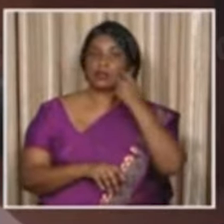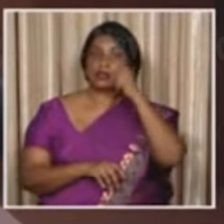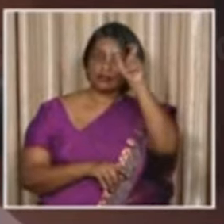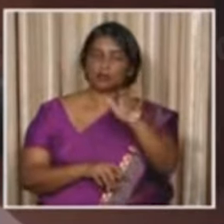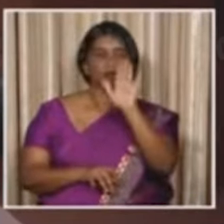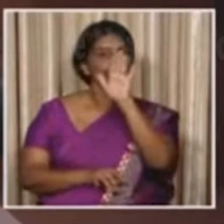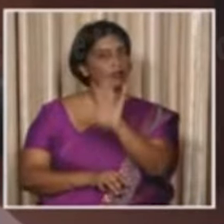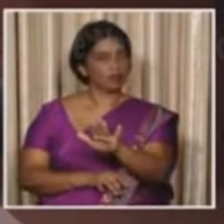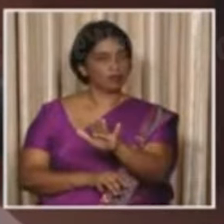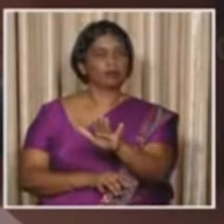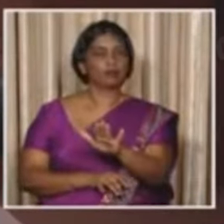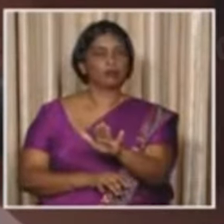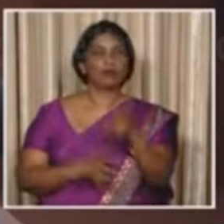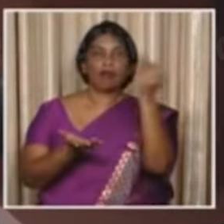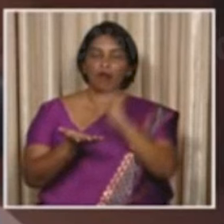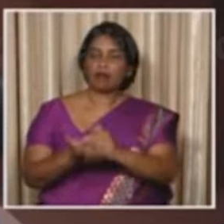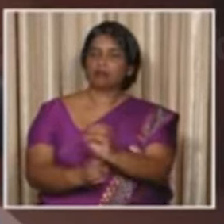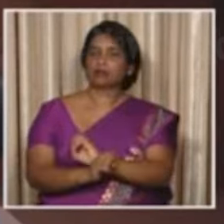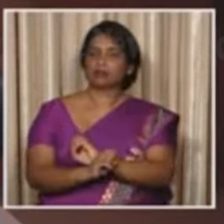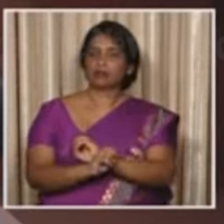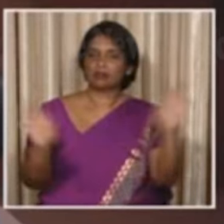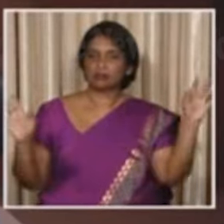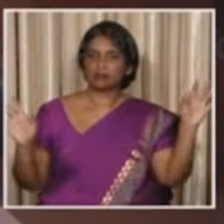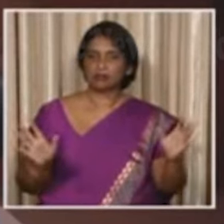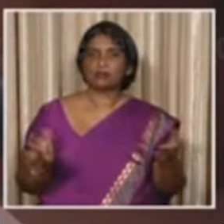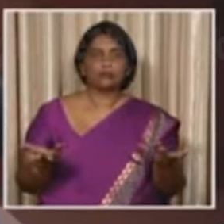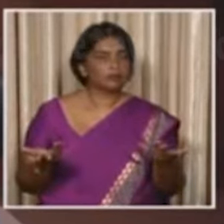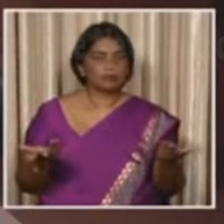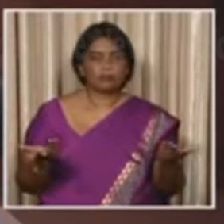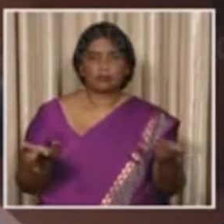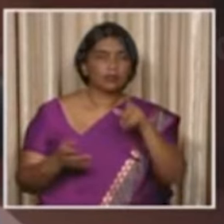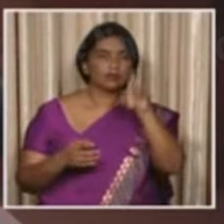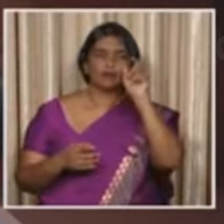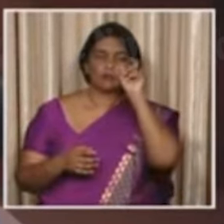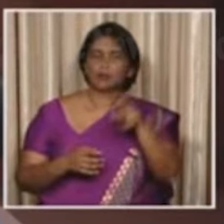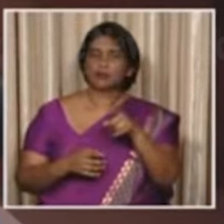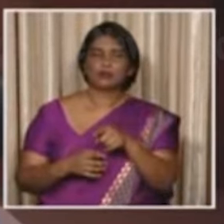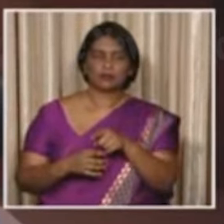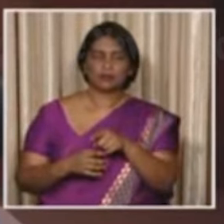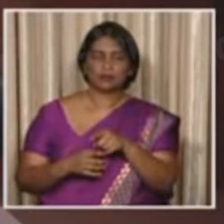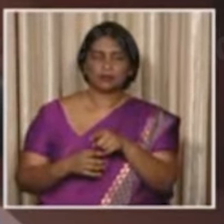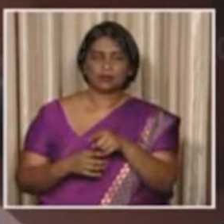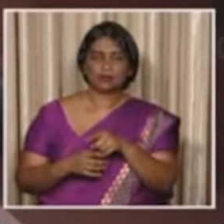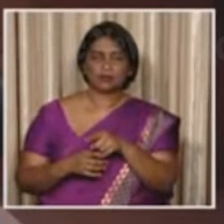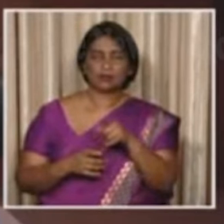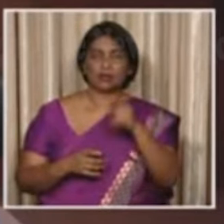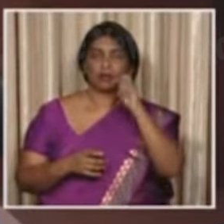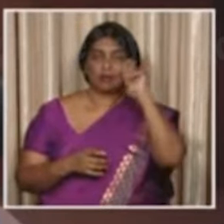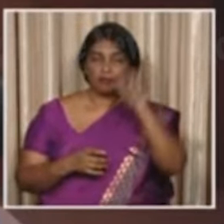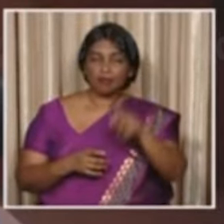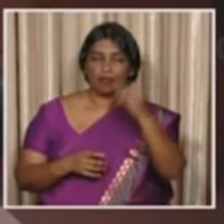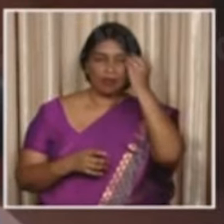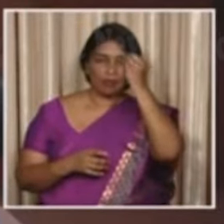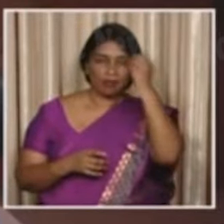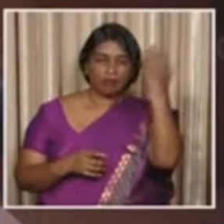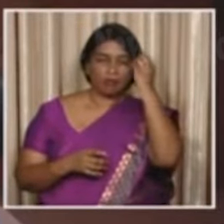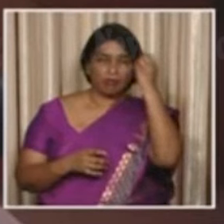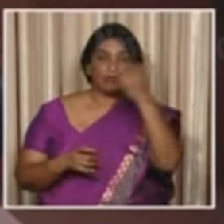තියාගෙන අරක ප්‍රචාරය කරනවා. ඒ කියන්නේ මම ඔබ බැලුවොත් ඒක සාක්ෂිකරුවට අමතක වෙන දේවල්